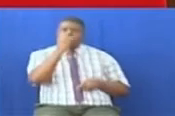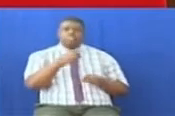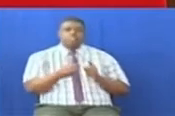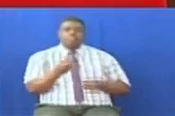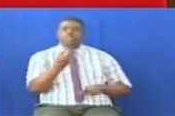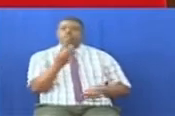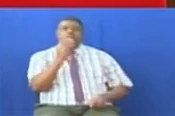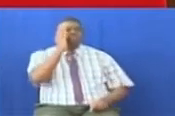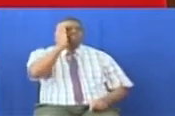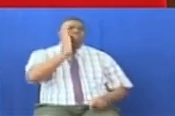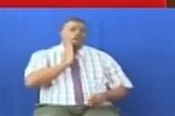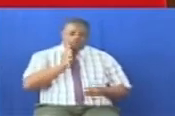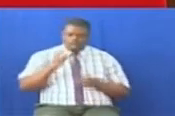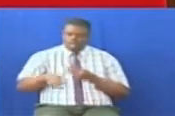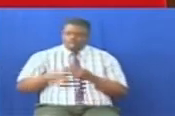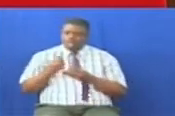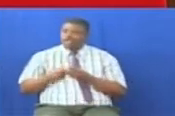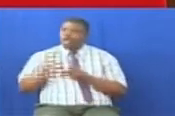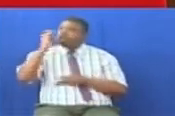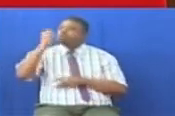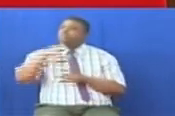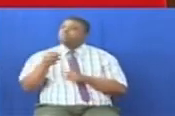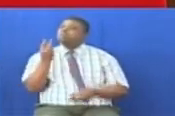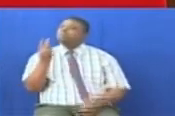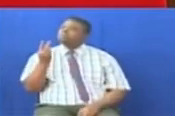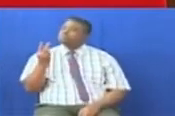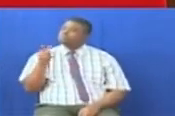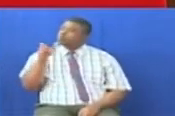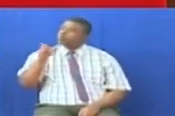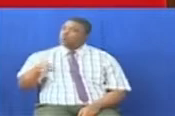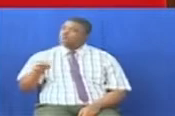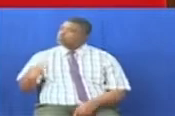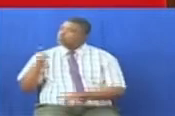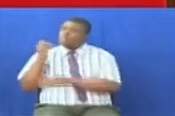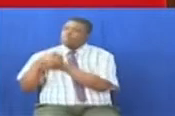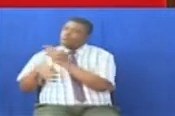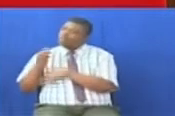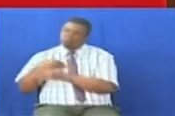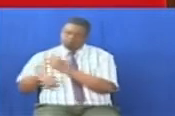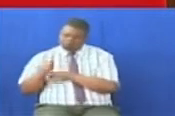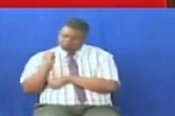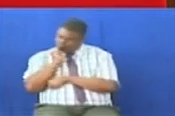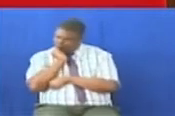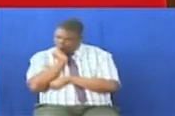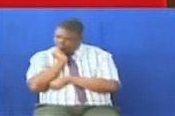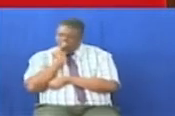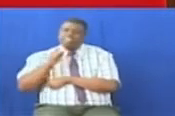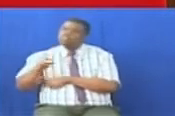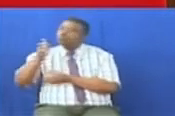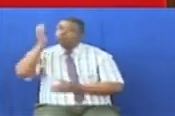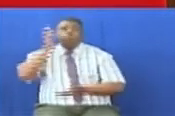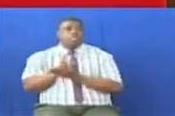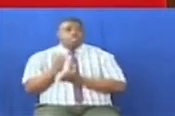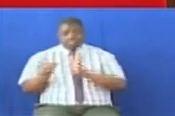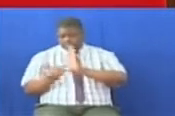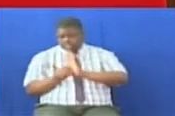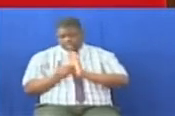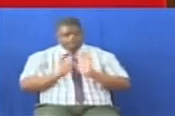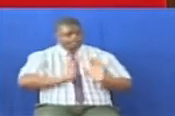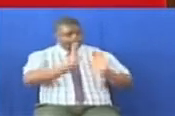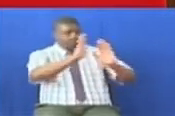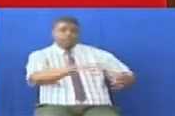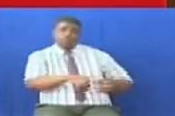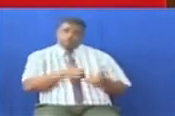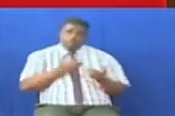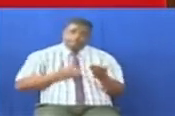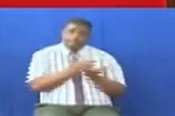vijana na 2% kwa watu wenye ulemavu. Kwa kweli nafikiri hii ni sheria kabisa, tulipitisha hapa bungeni